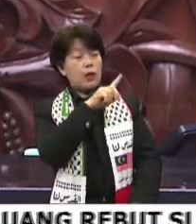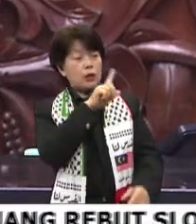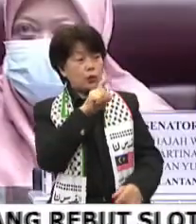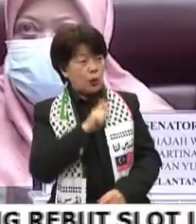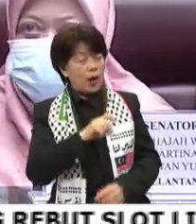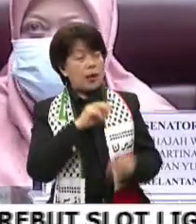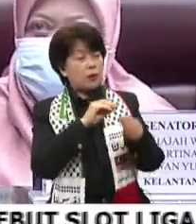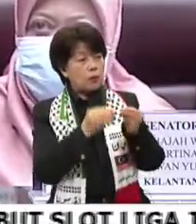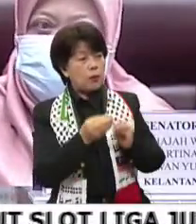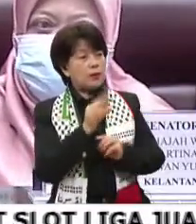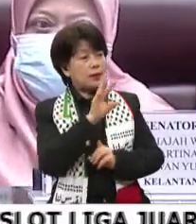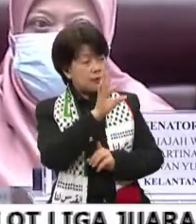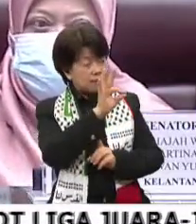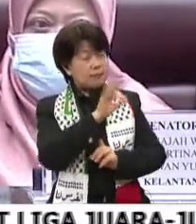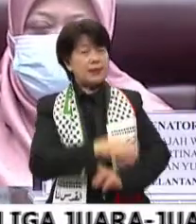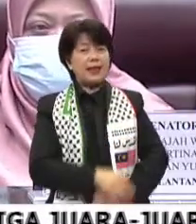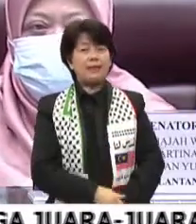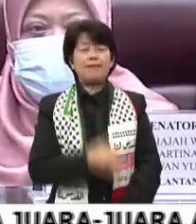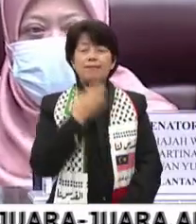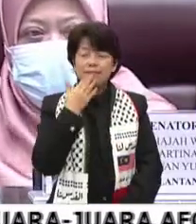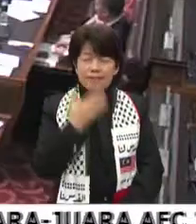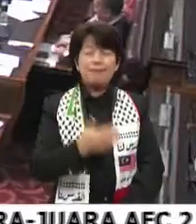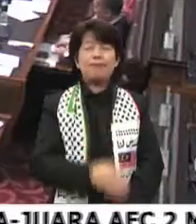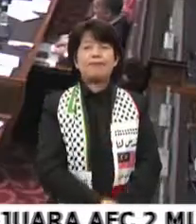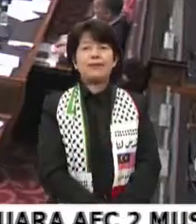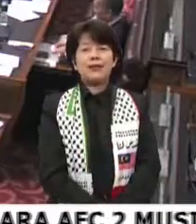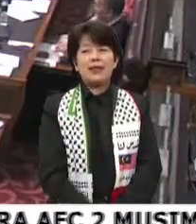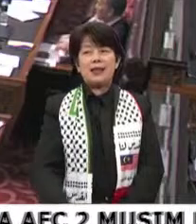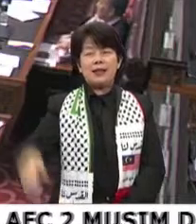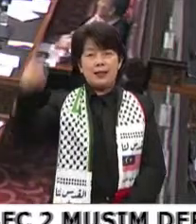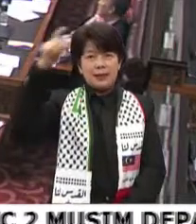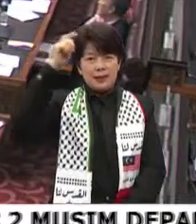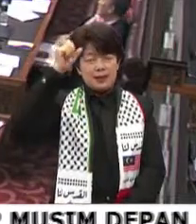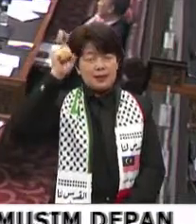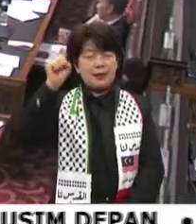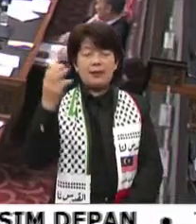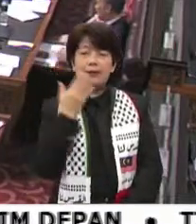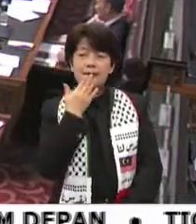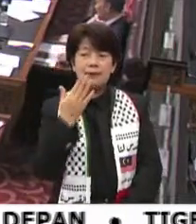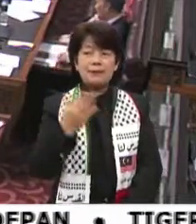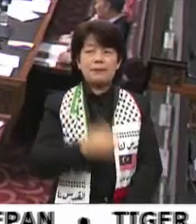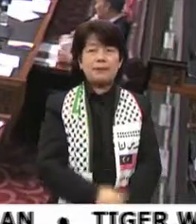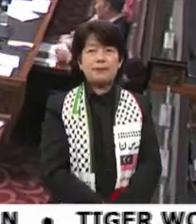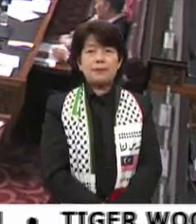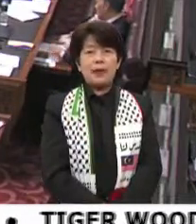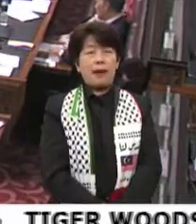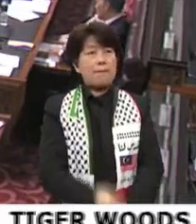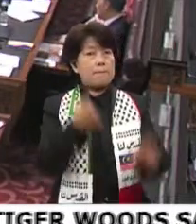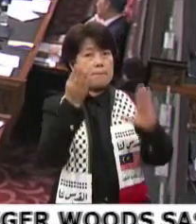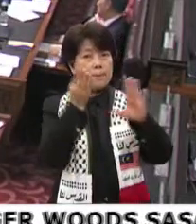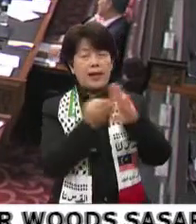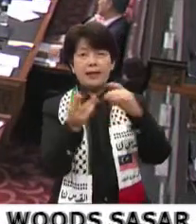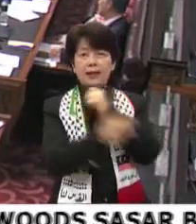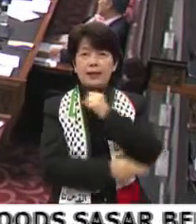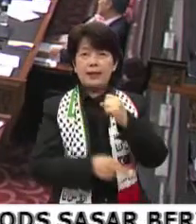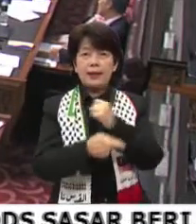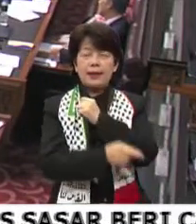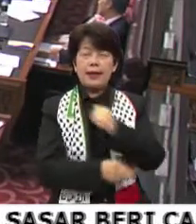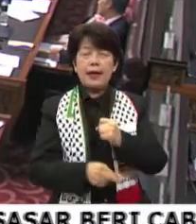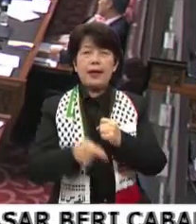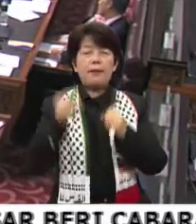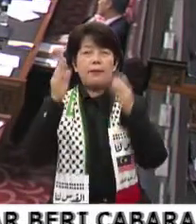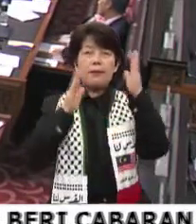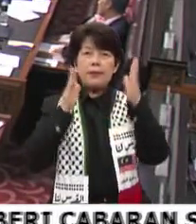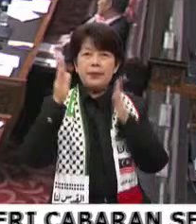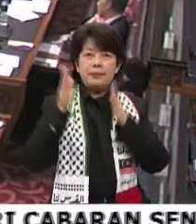se Tan Sri yang dipertua terima kasih kepada Senator dat limen Bank Negara Malaysia akan terus menguruskan risiko